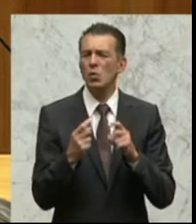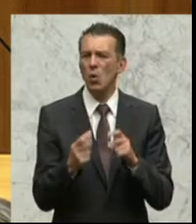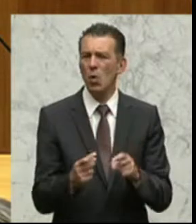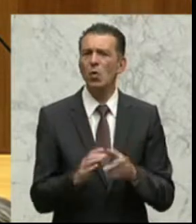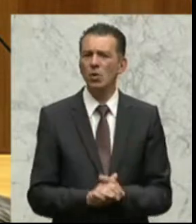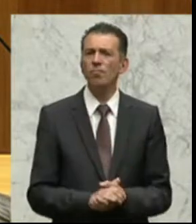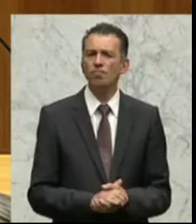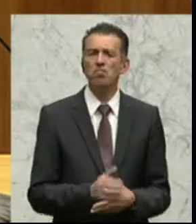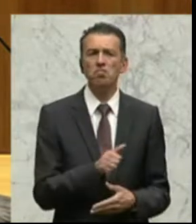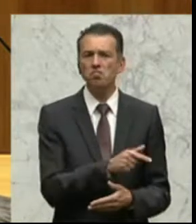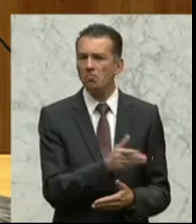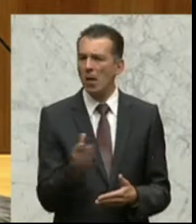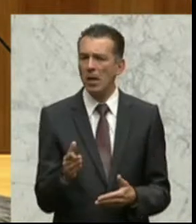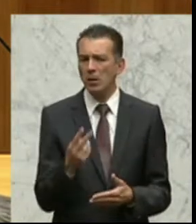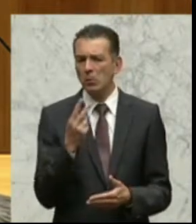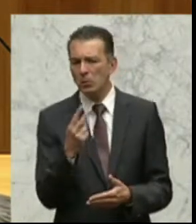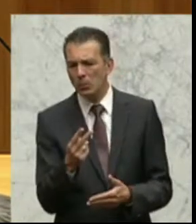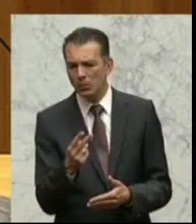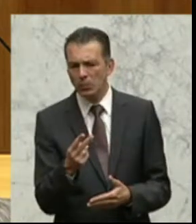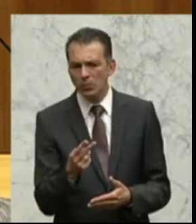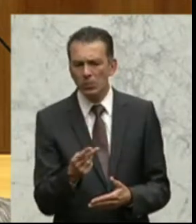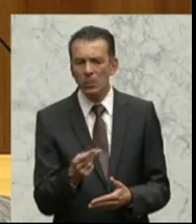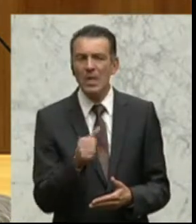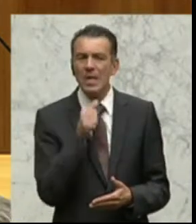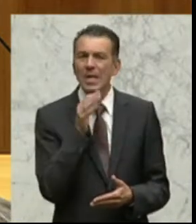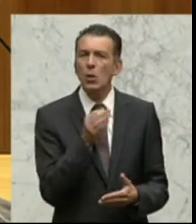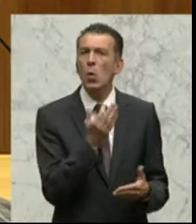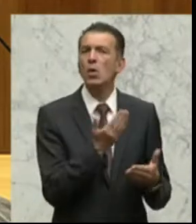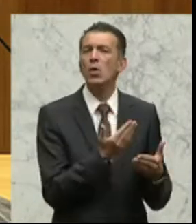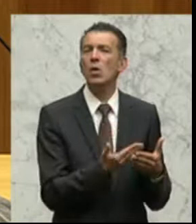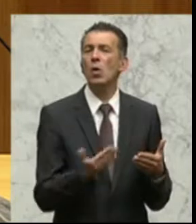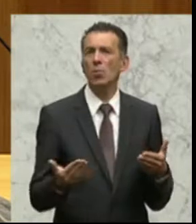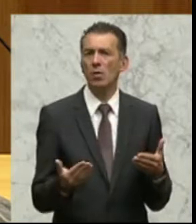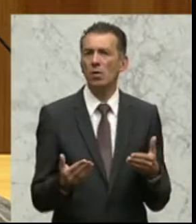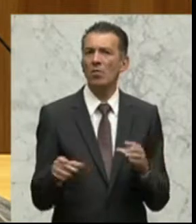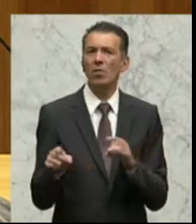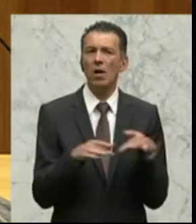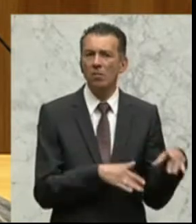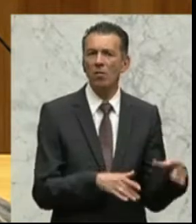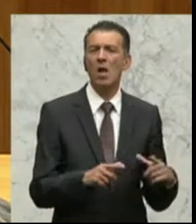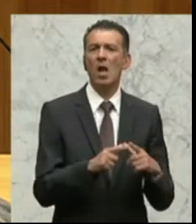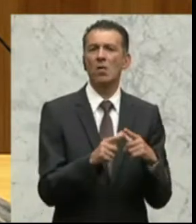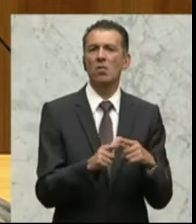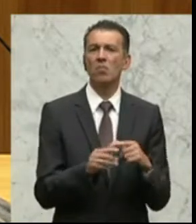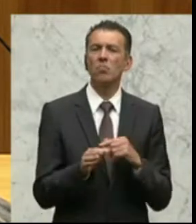uns zumindest, festgestellt haben, dass nicht so gut dokumentiert ist, wie Transferleistungen, wie die Leistungen, die arbeitende Menschen bezahlen, und dass nicht so